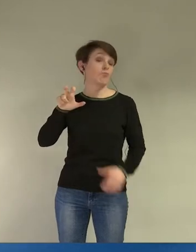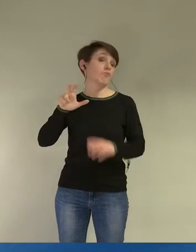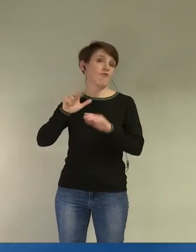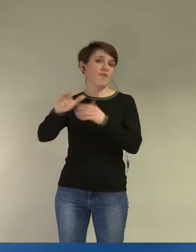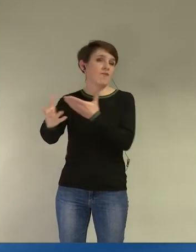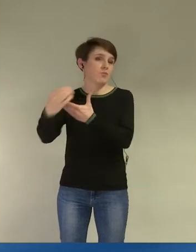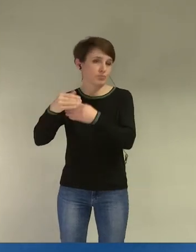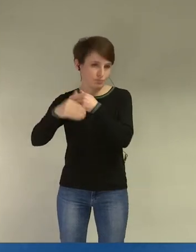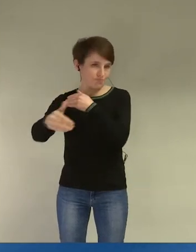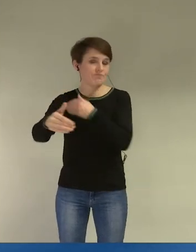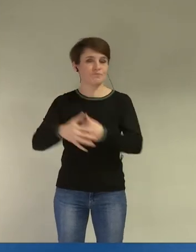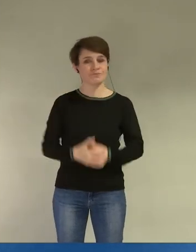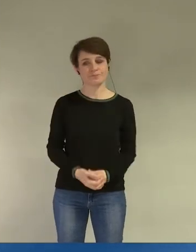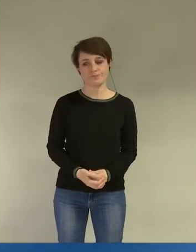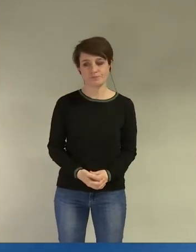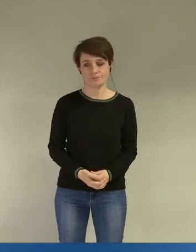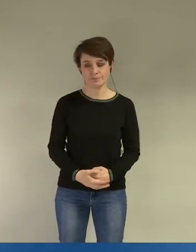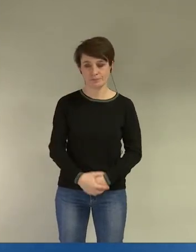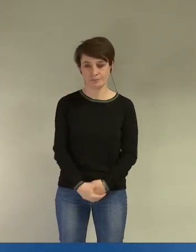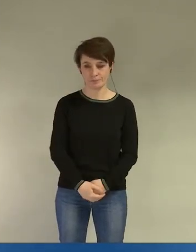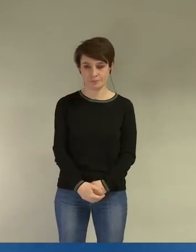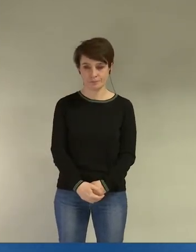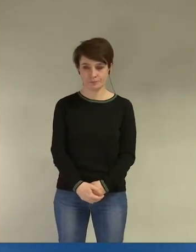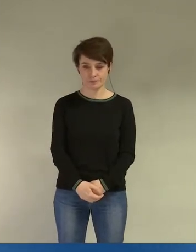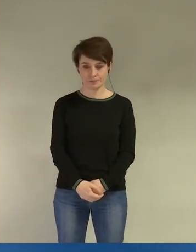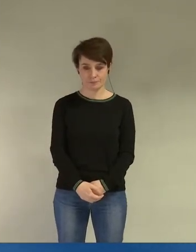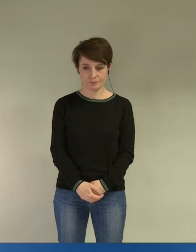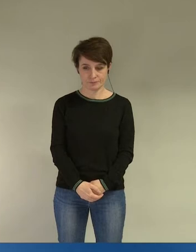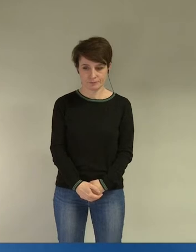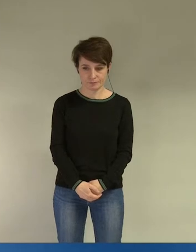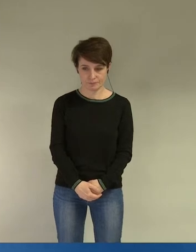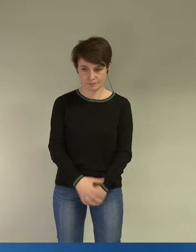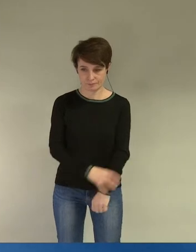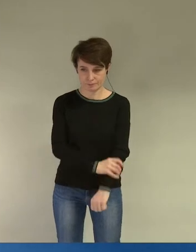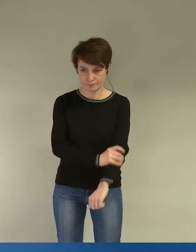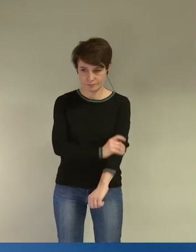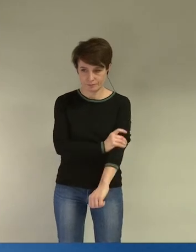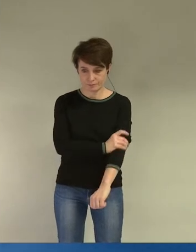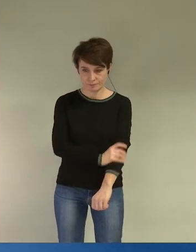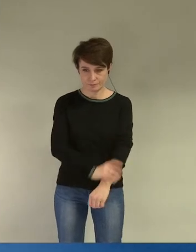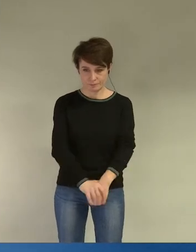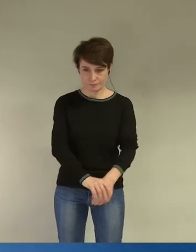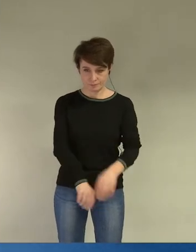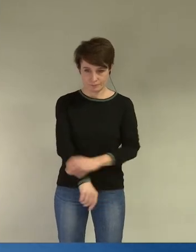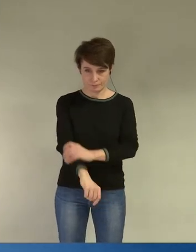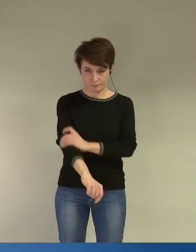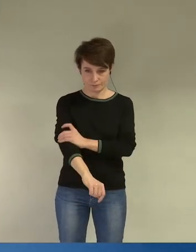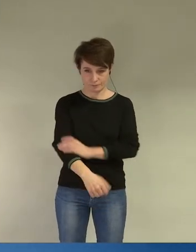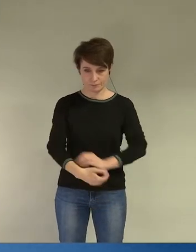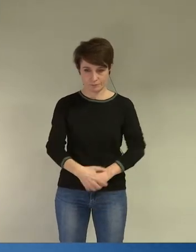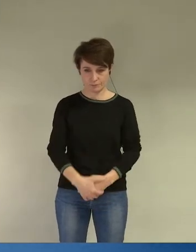meriaux monsieur yan mongaburu de ne pouvoir madame pantel pour la séance monsieur gilles namur